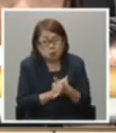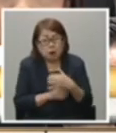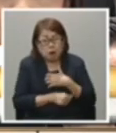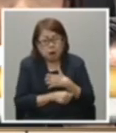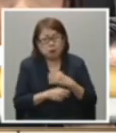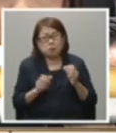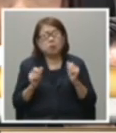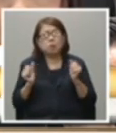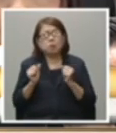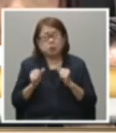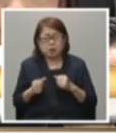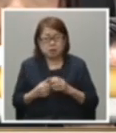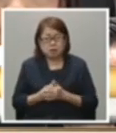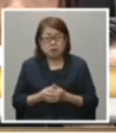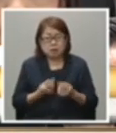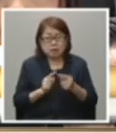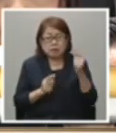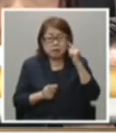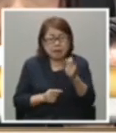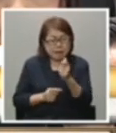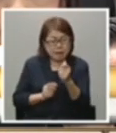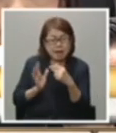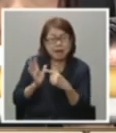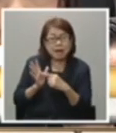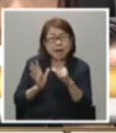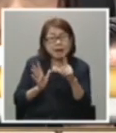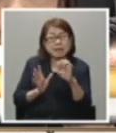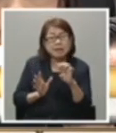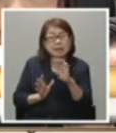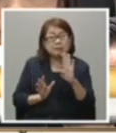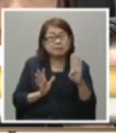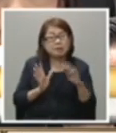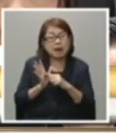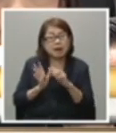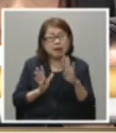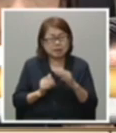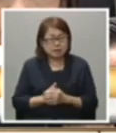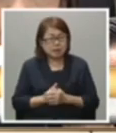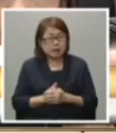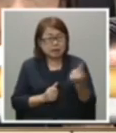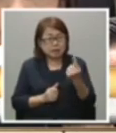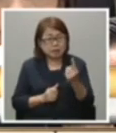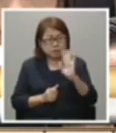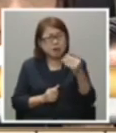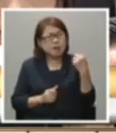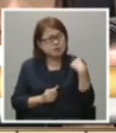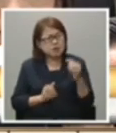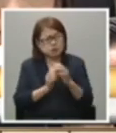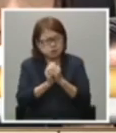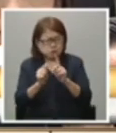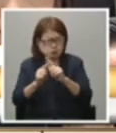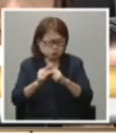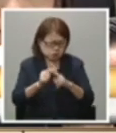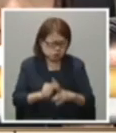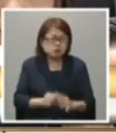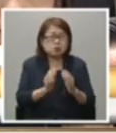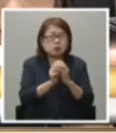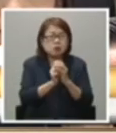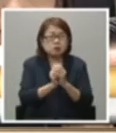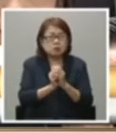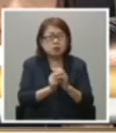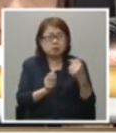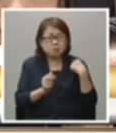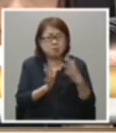าไม่ใช่แค่อาลีอย่างเดียวที่มาทุกบริษัทของจีนที่เกี่ยวข้องกับอีคอ